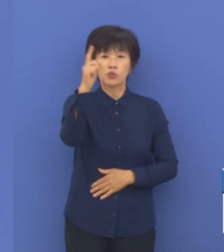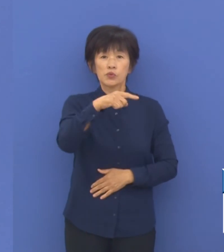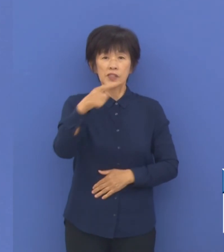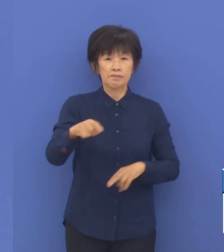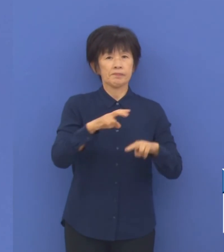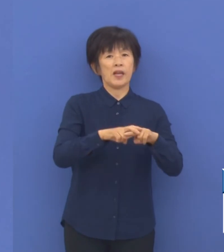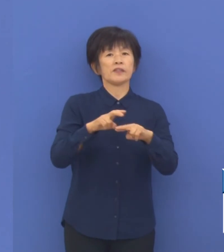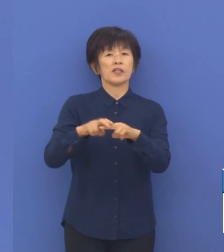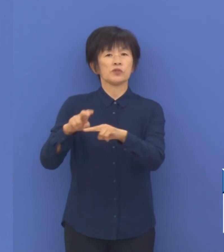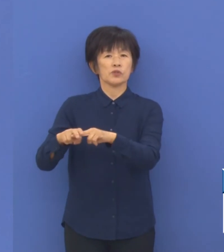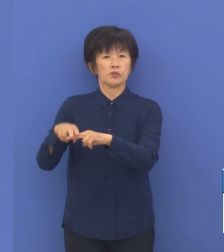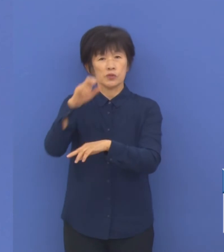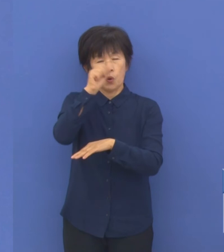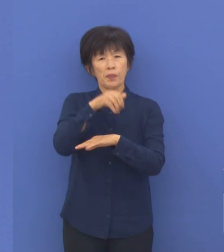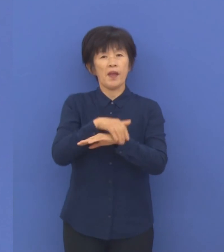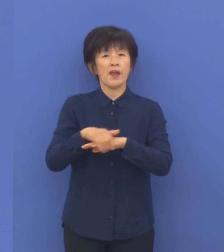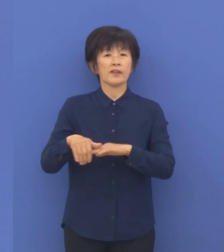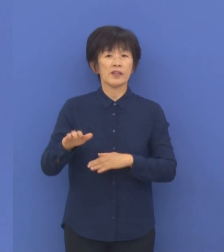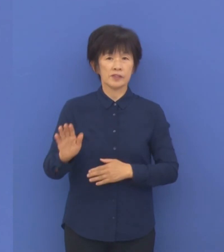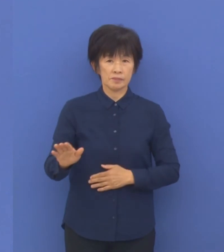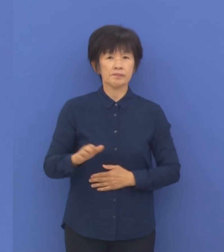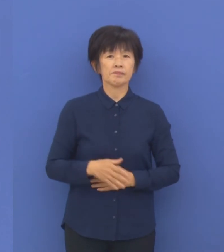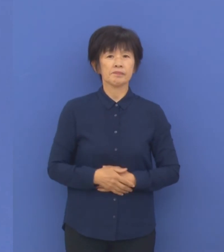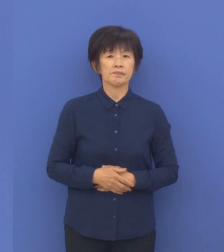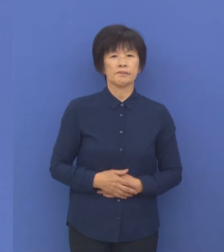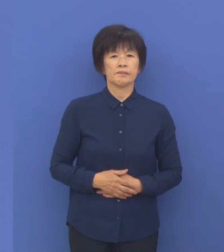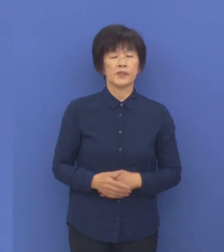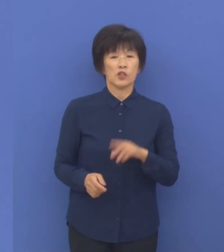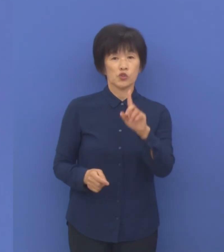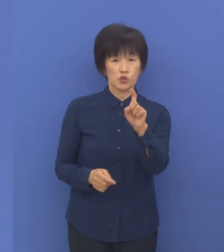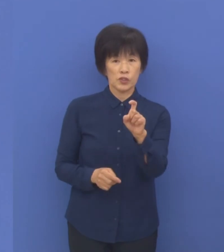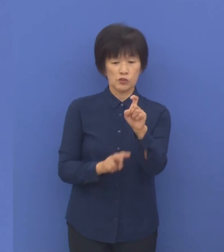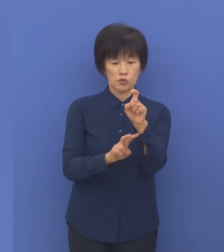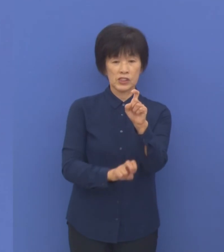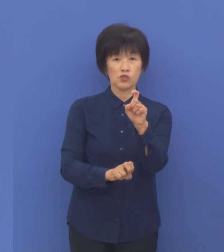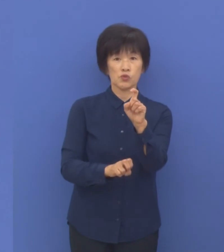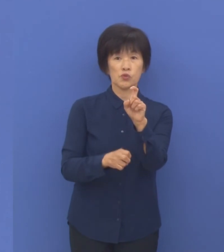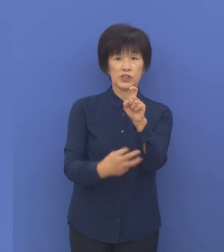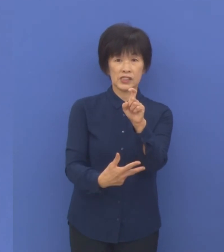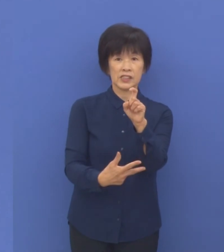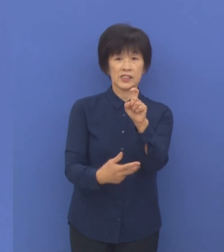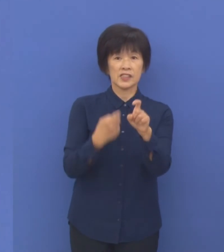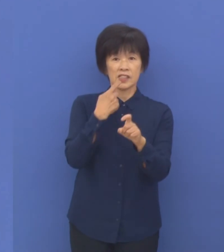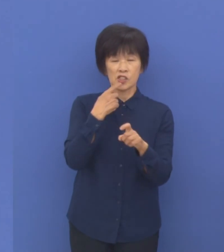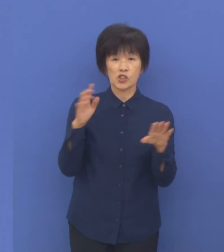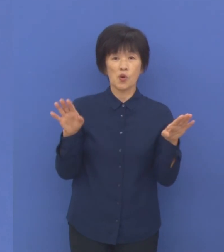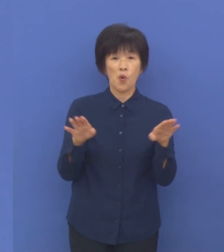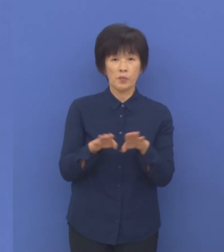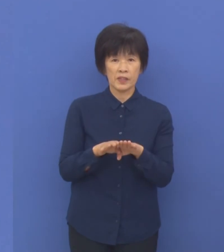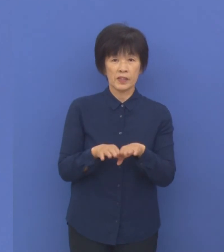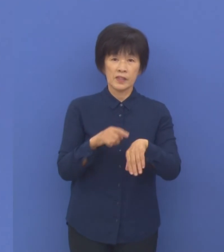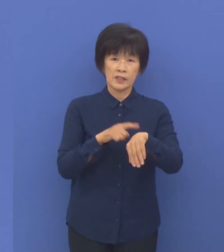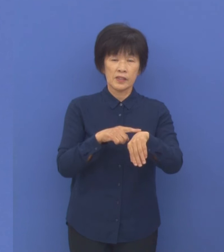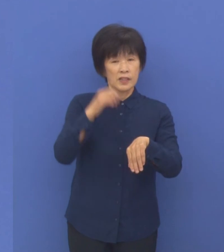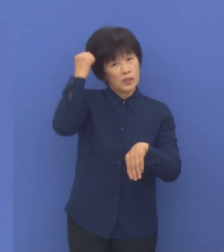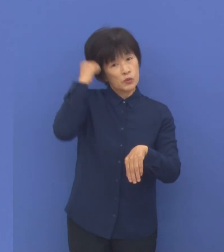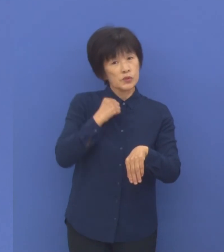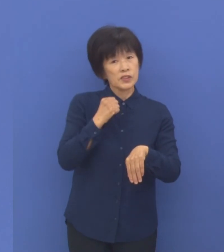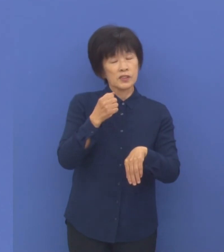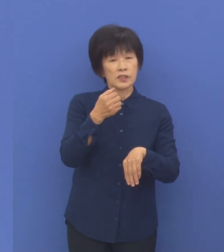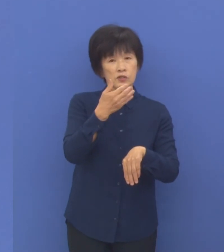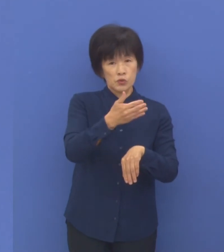です次に10月27日日曜日9時45分